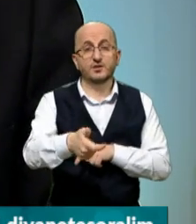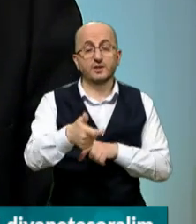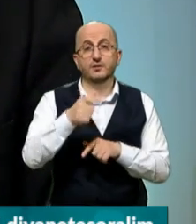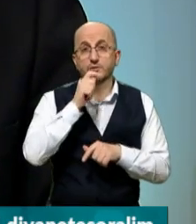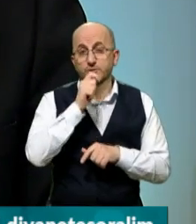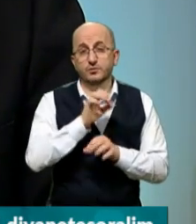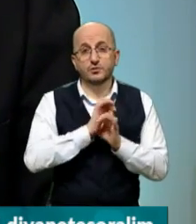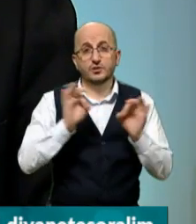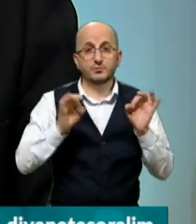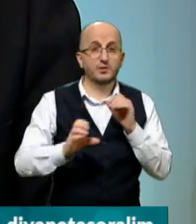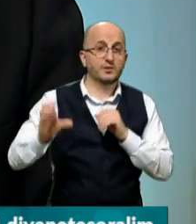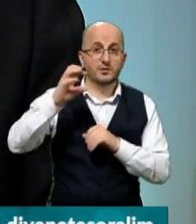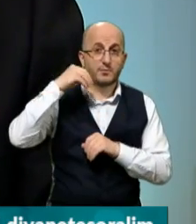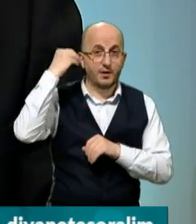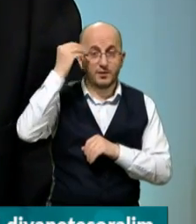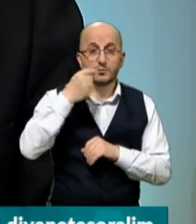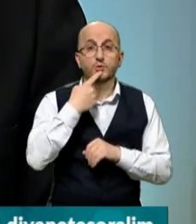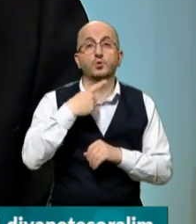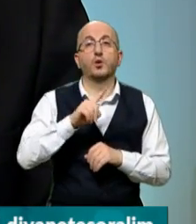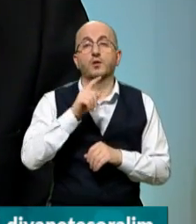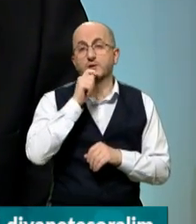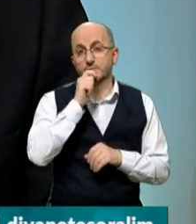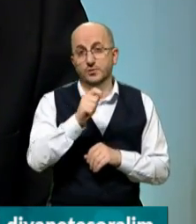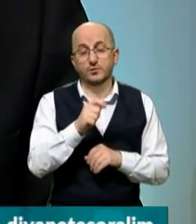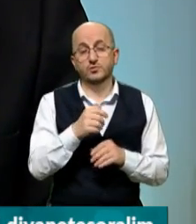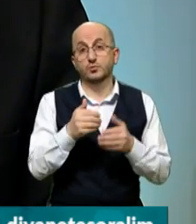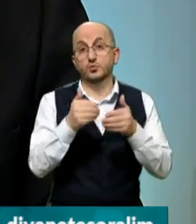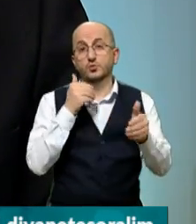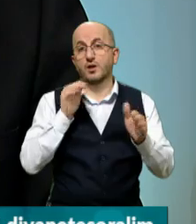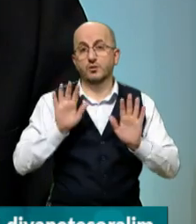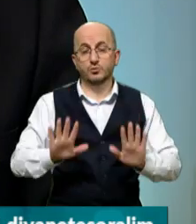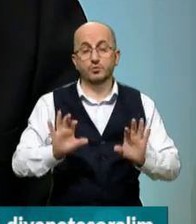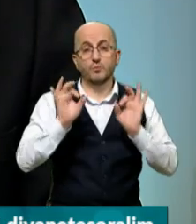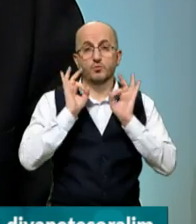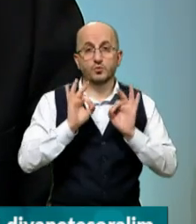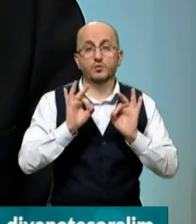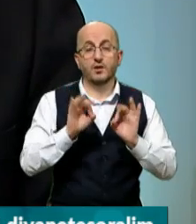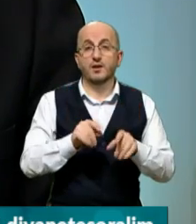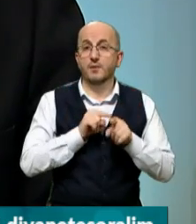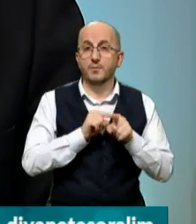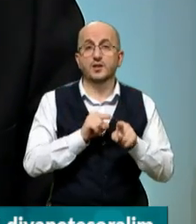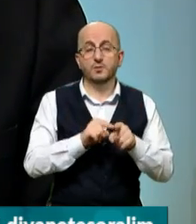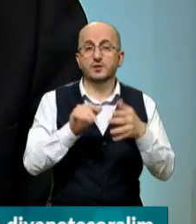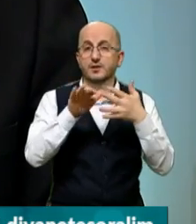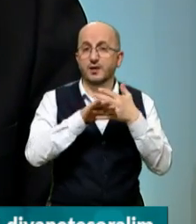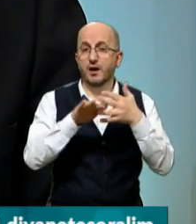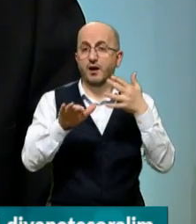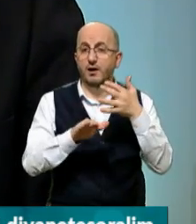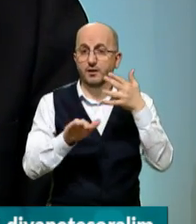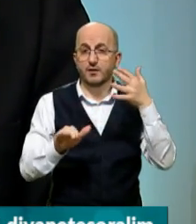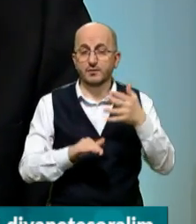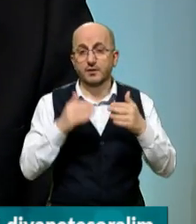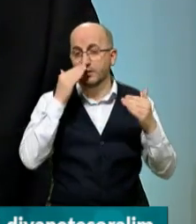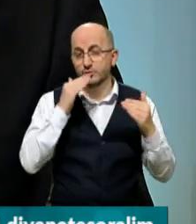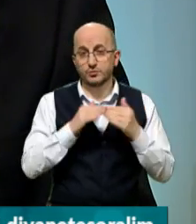İslam aliminin söylemediği bir sözdür. Bundan şiddetle uzak dursun kardeşim. Mutlaka ya peş peşe veya aralıklarla uygun şekilde